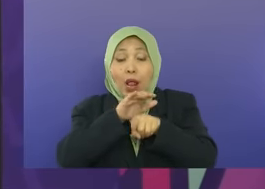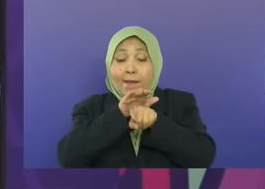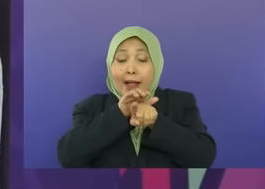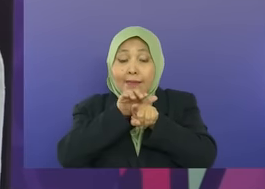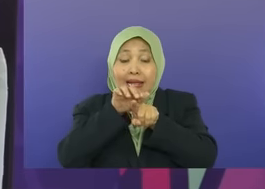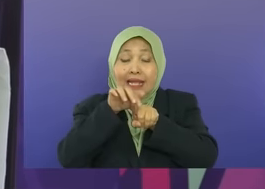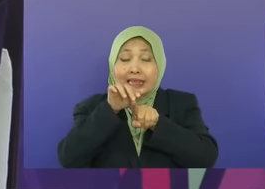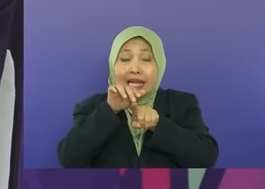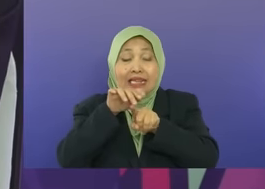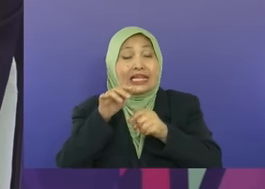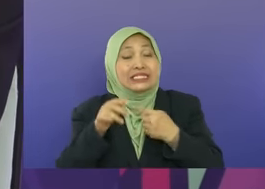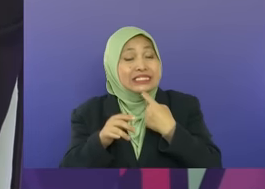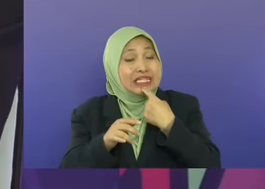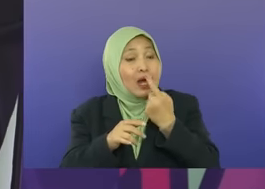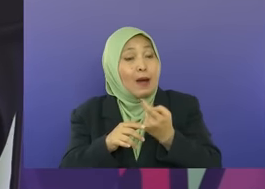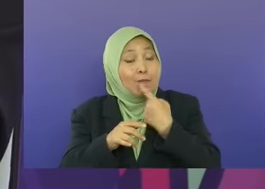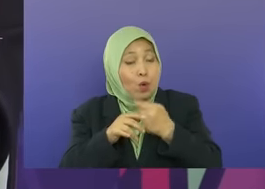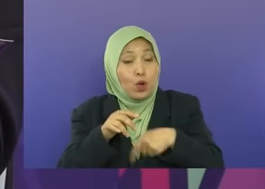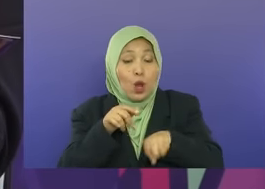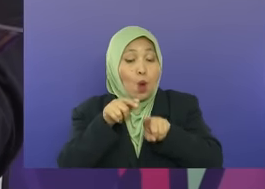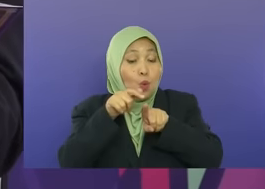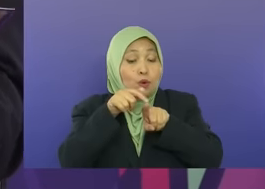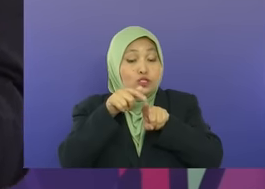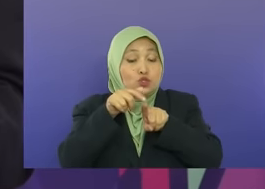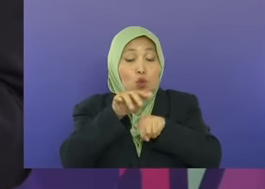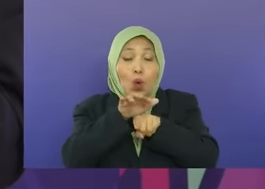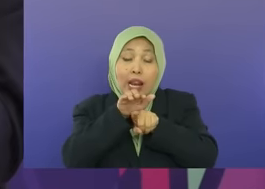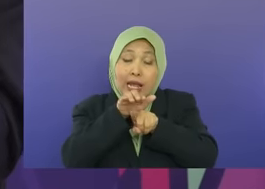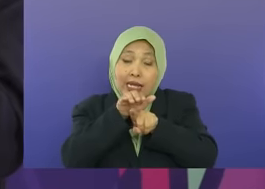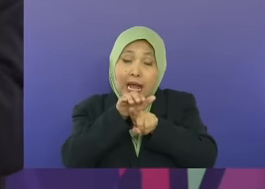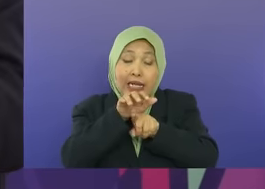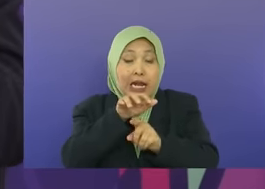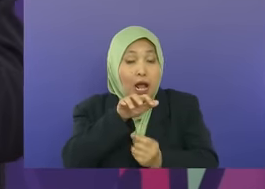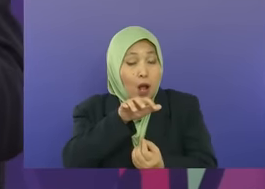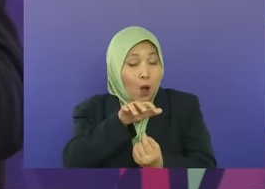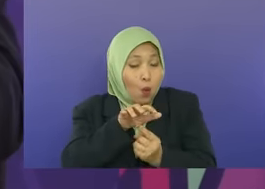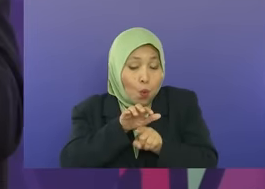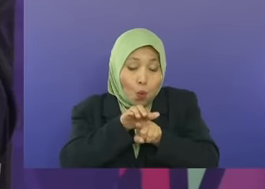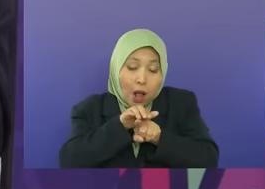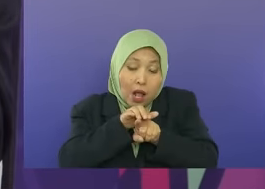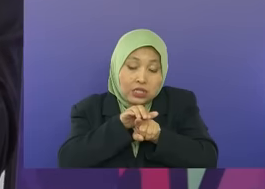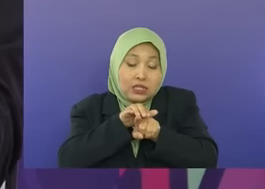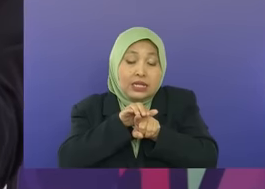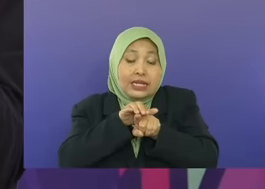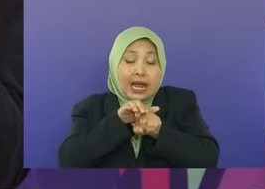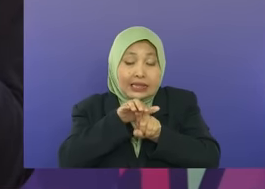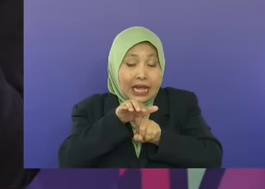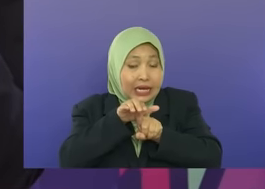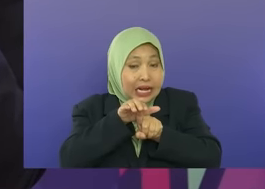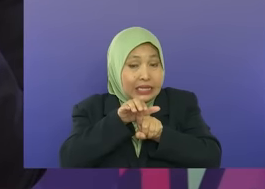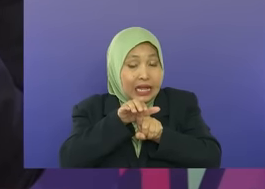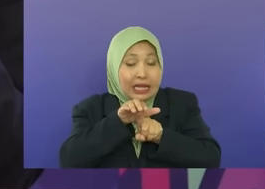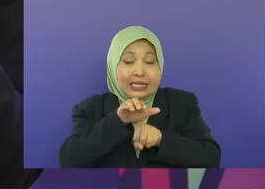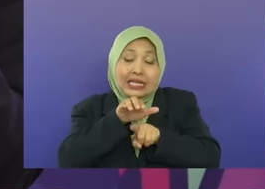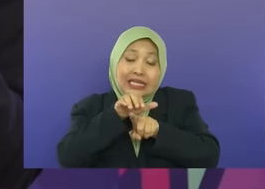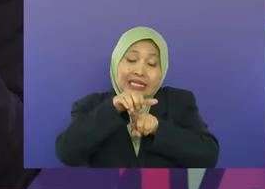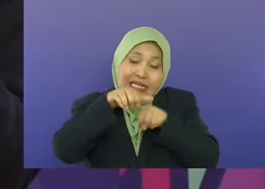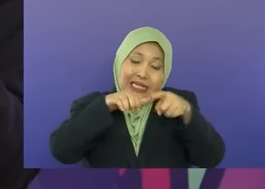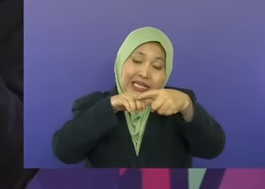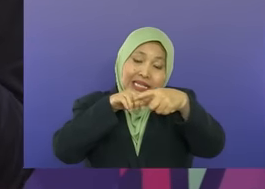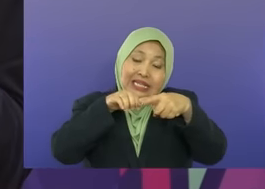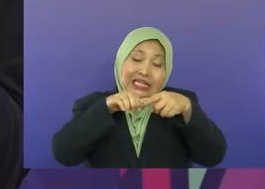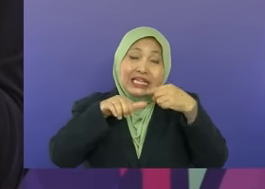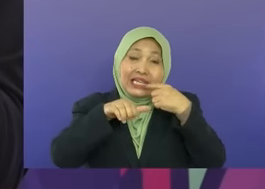disebut ujung lidah dikeluarkan sedikit diantara ujung Gigi atas dan